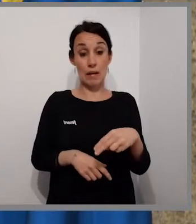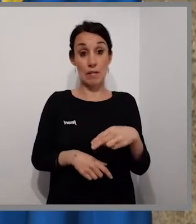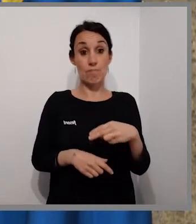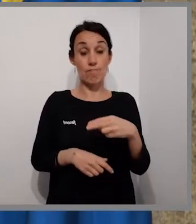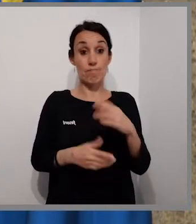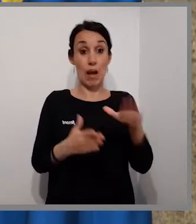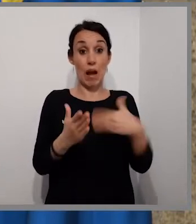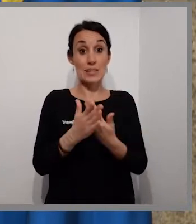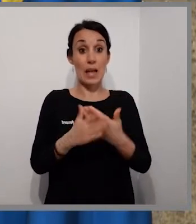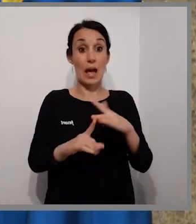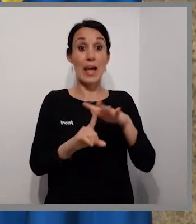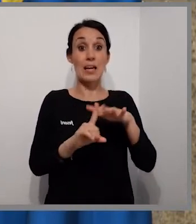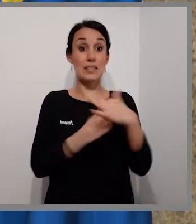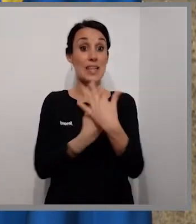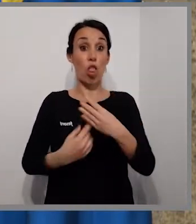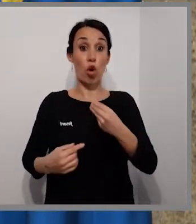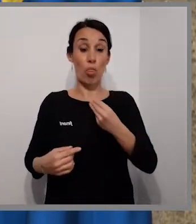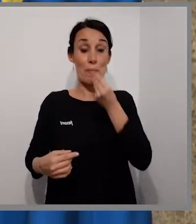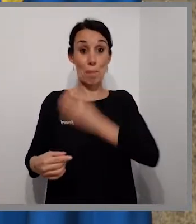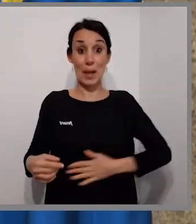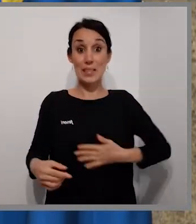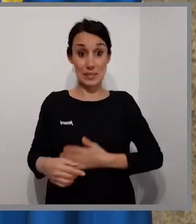també del propi estat del benestar.